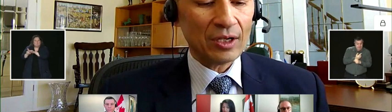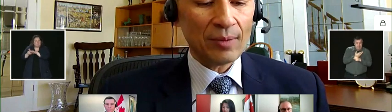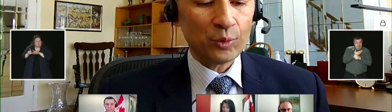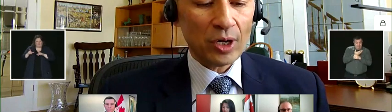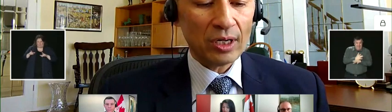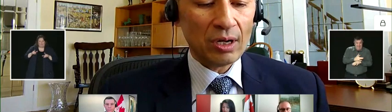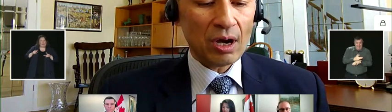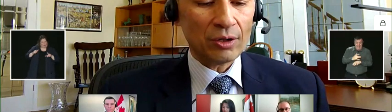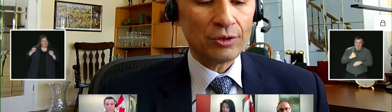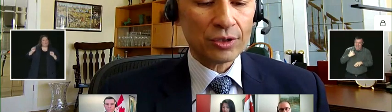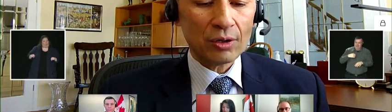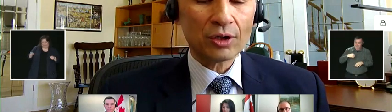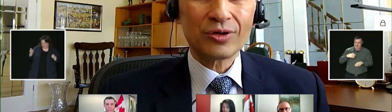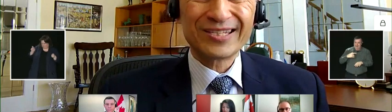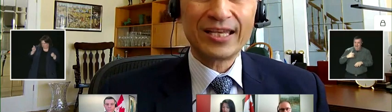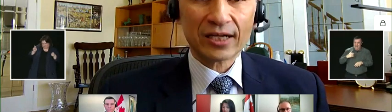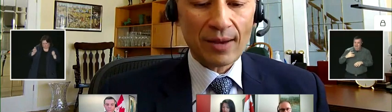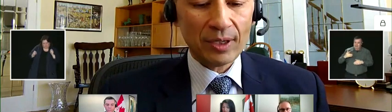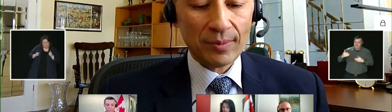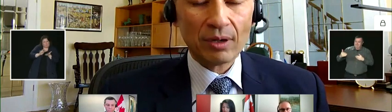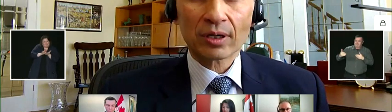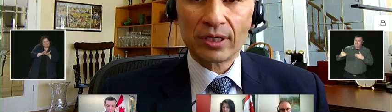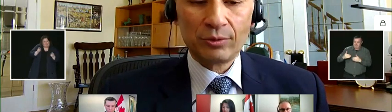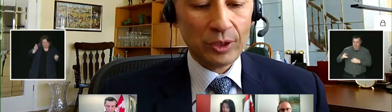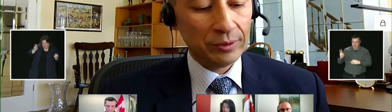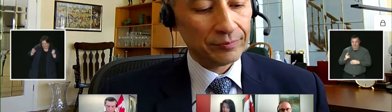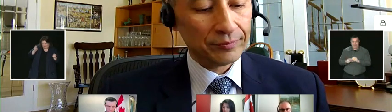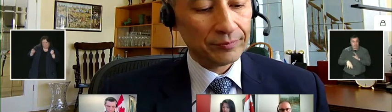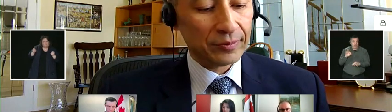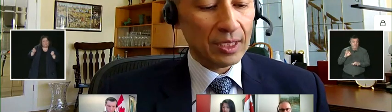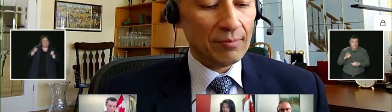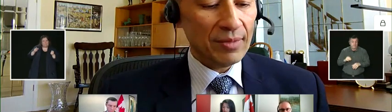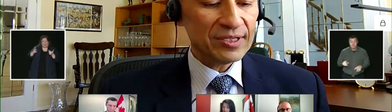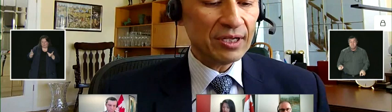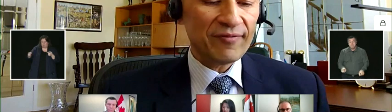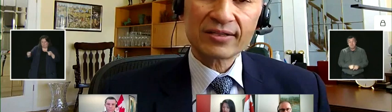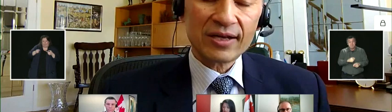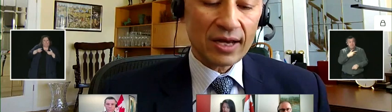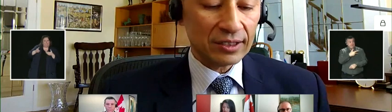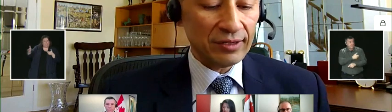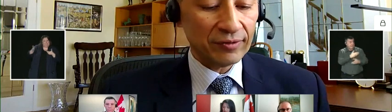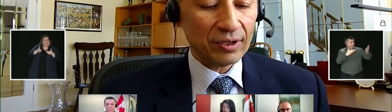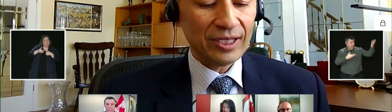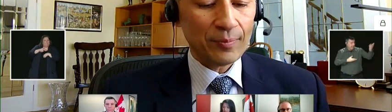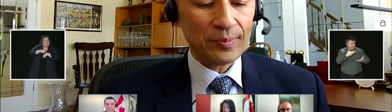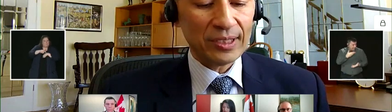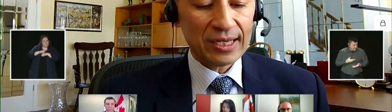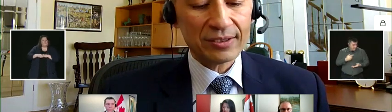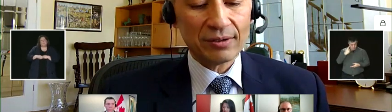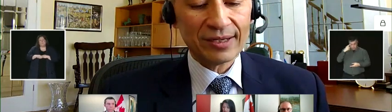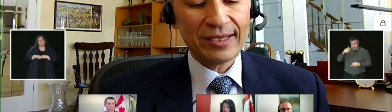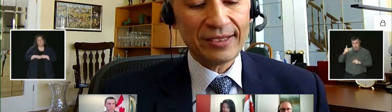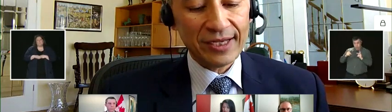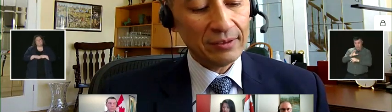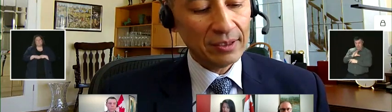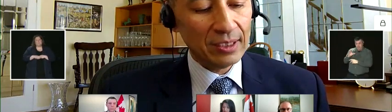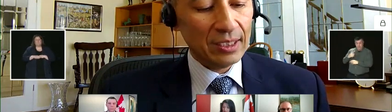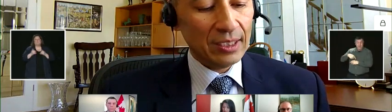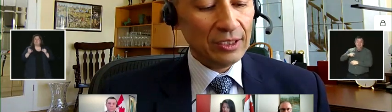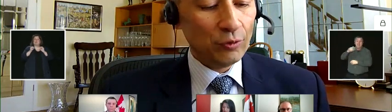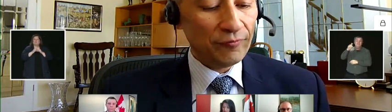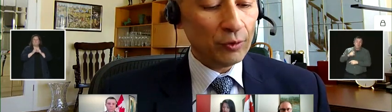prêts à l'emploi en un temps considérablement réduit. Même si le vaccin arrive dans les populations